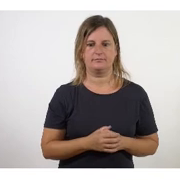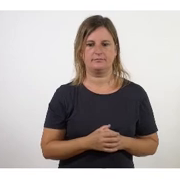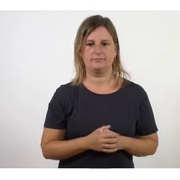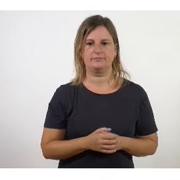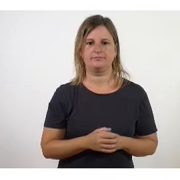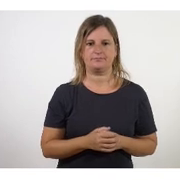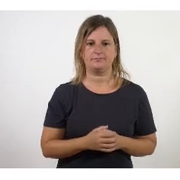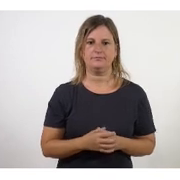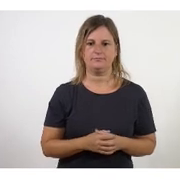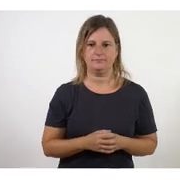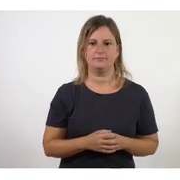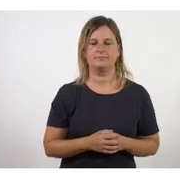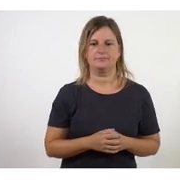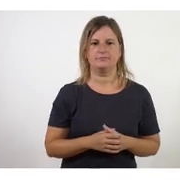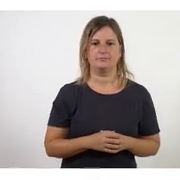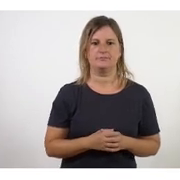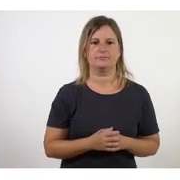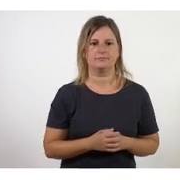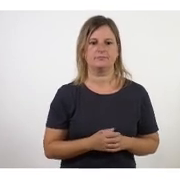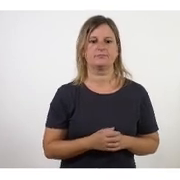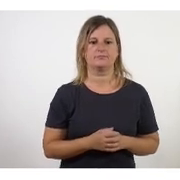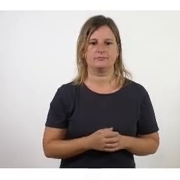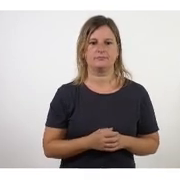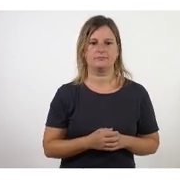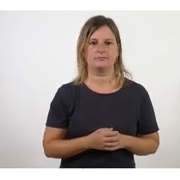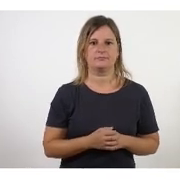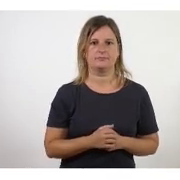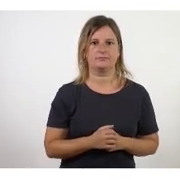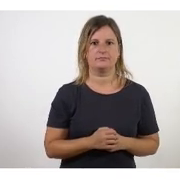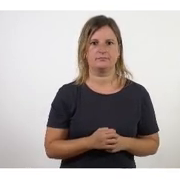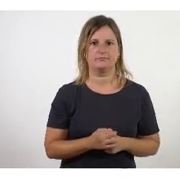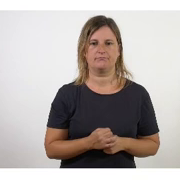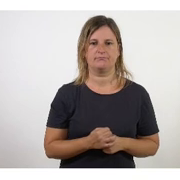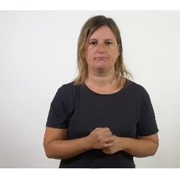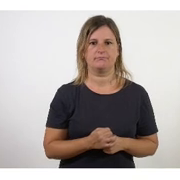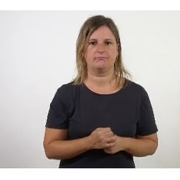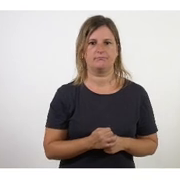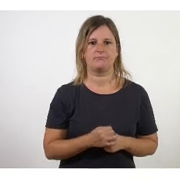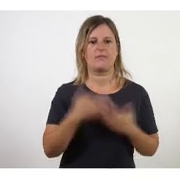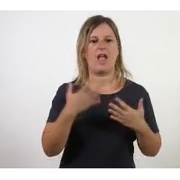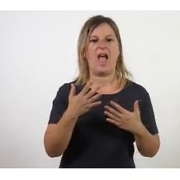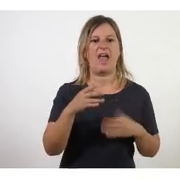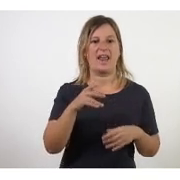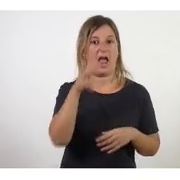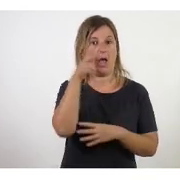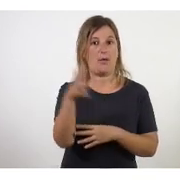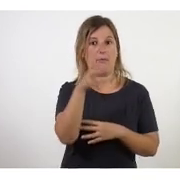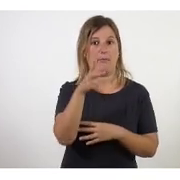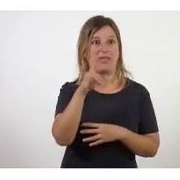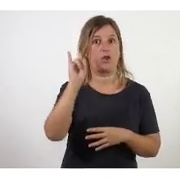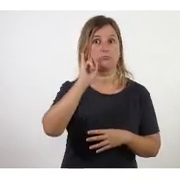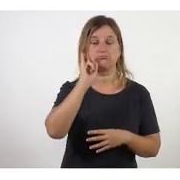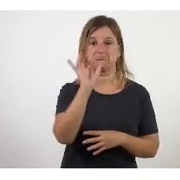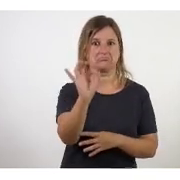mentre reproduïm. Vale? De fet, al cap dels dos vídeos se sent cap àudio. Perfecte. Jo crec que resposta a la